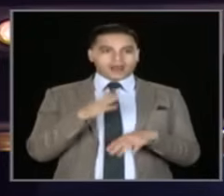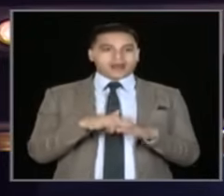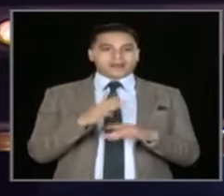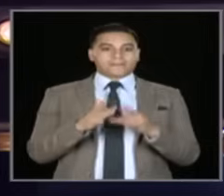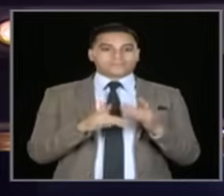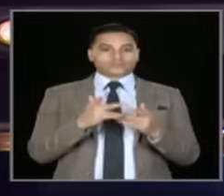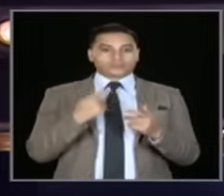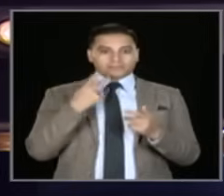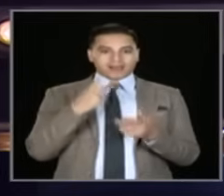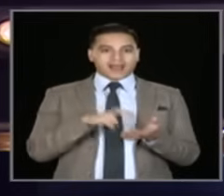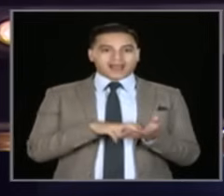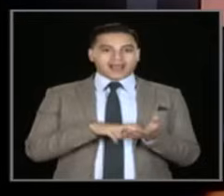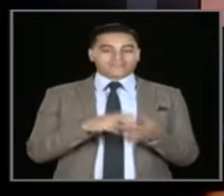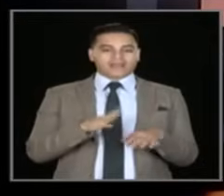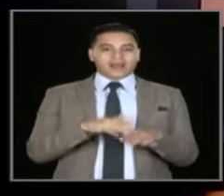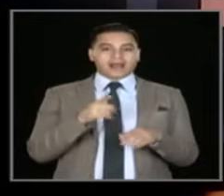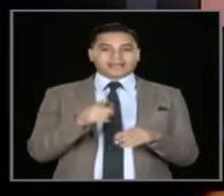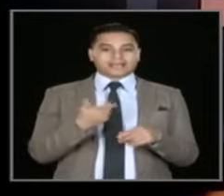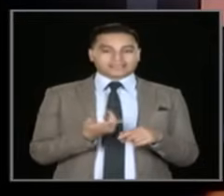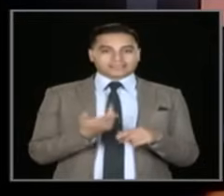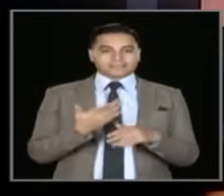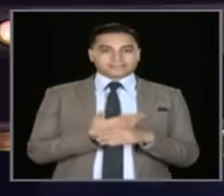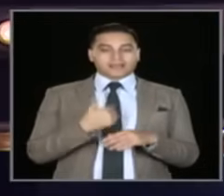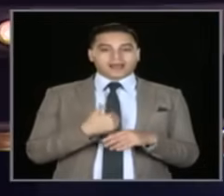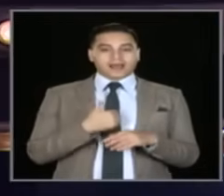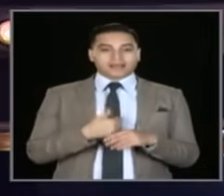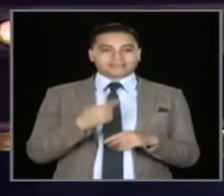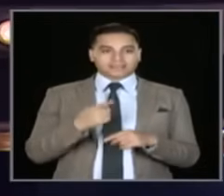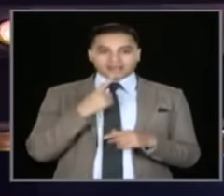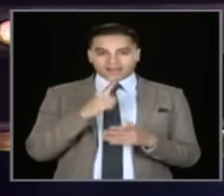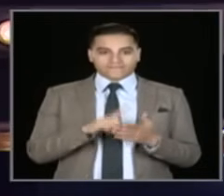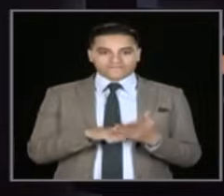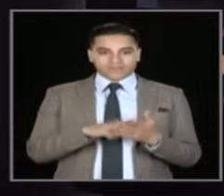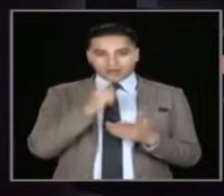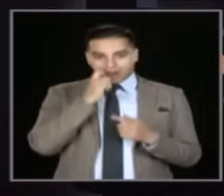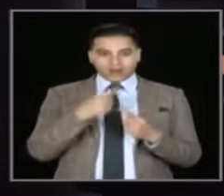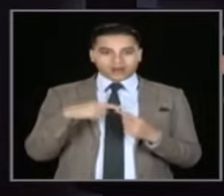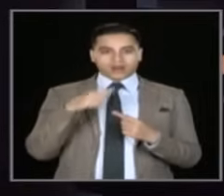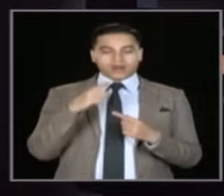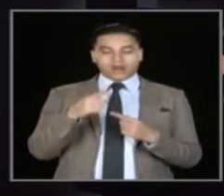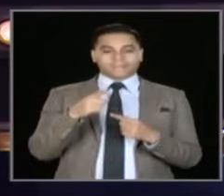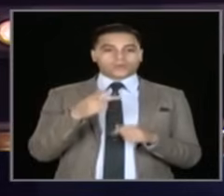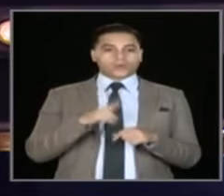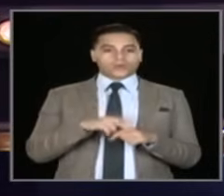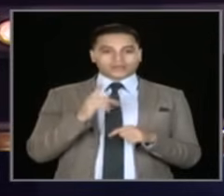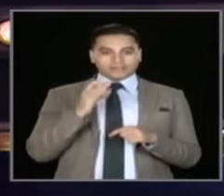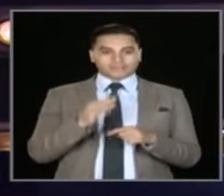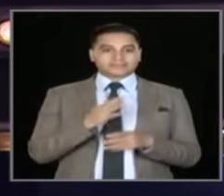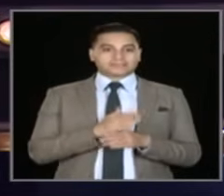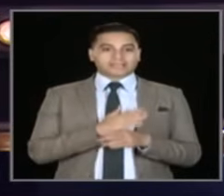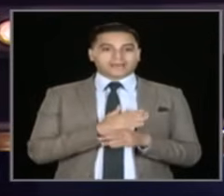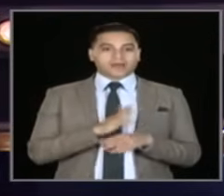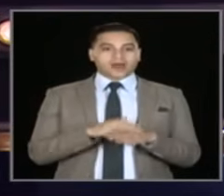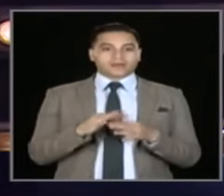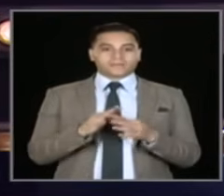المسلسل كنت خايف عليك، لأن أنا حاسس إن أنت فعلا الأب وإنك قد كده تعبان من اللي